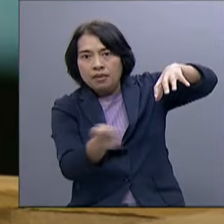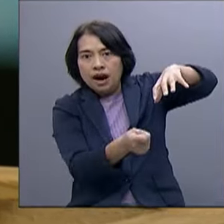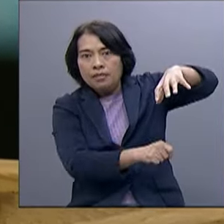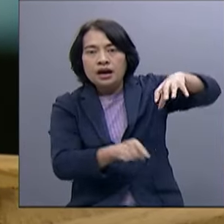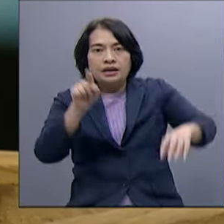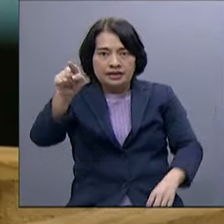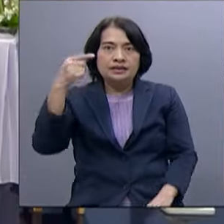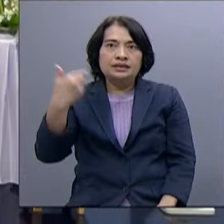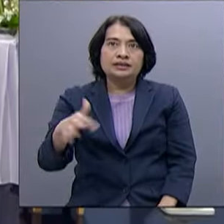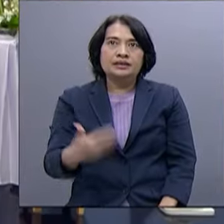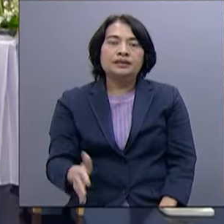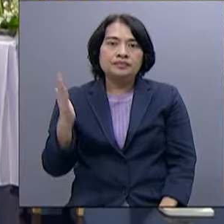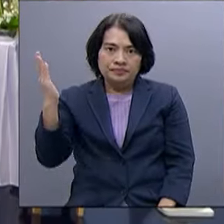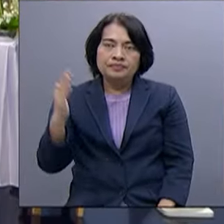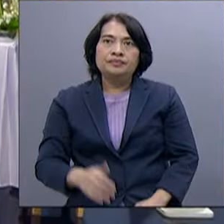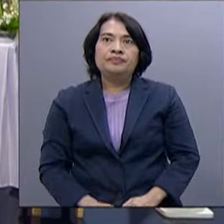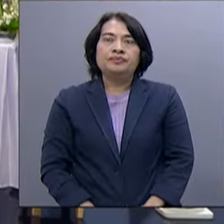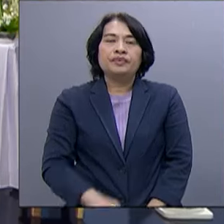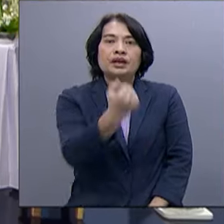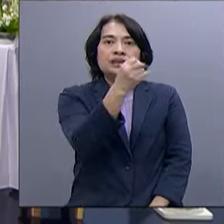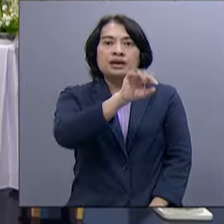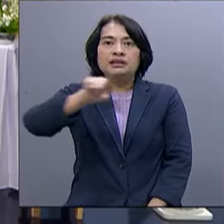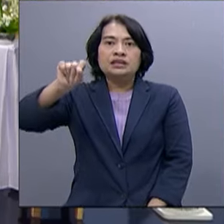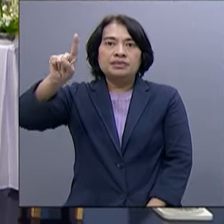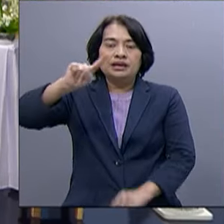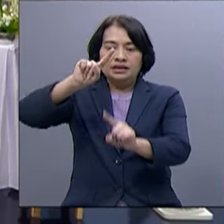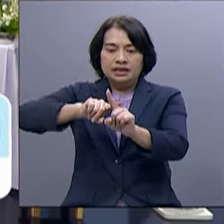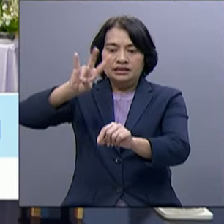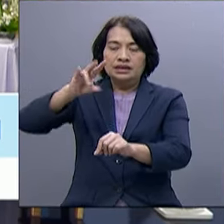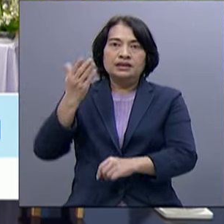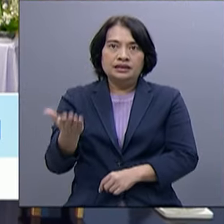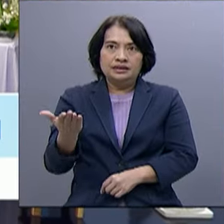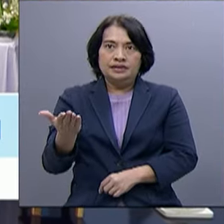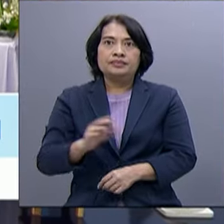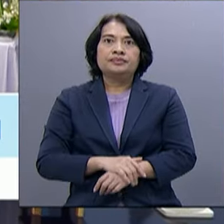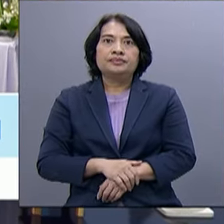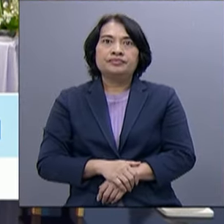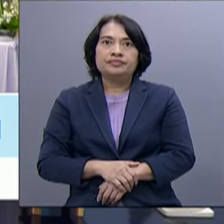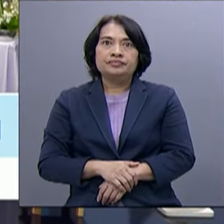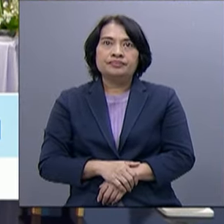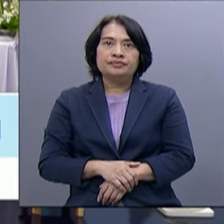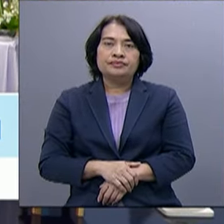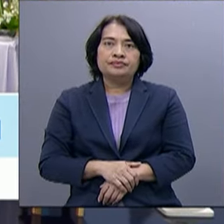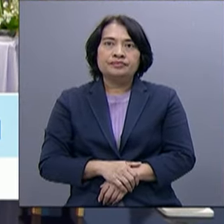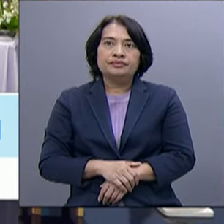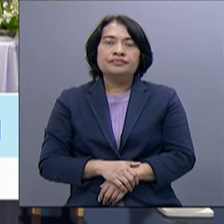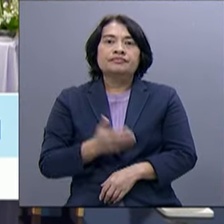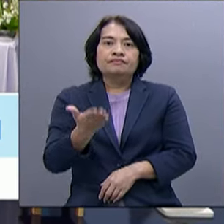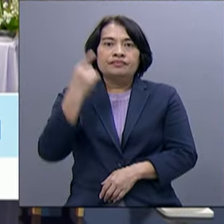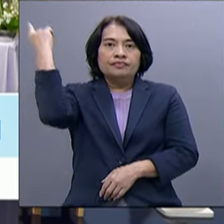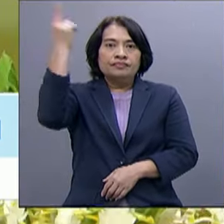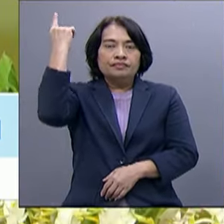ชน์หลากหลายแบบนี ้ เพราะฉะนั้น 19-21 กรกฎาคมนี้ท่านคะฝาก ชวนเลยครับท่านผู้ชม ก็อยากเชิญชวนนักท่องเที่ยวแล้ว